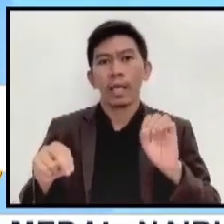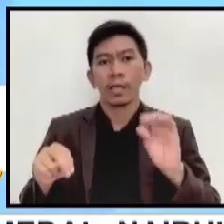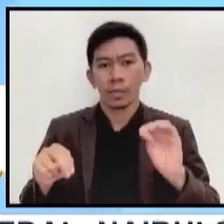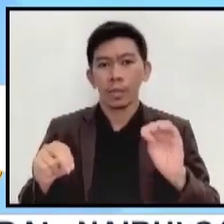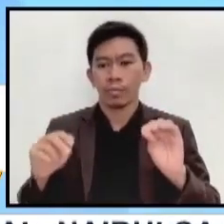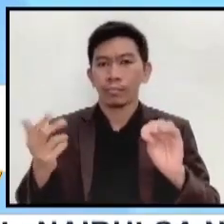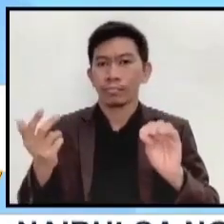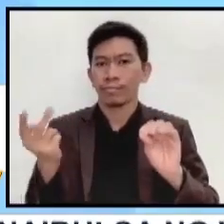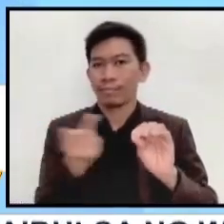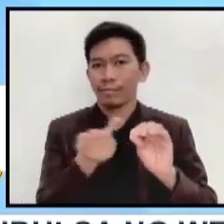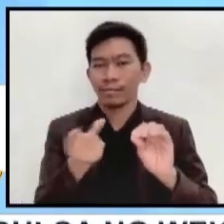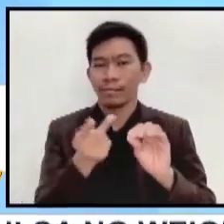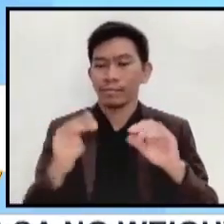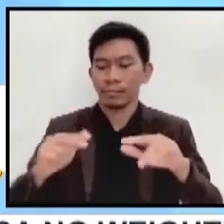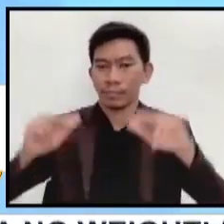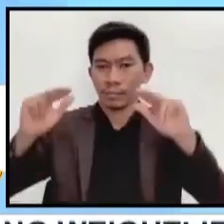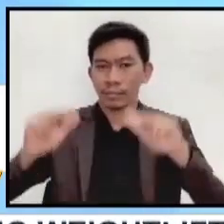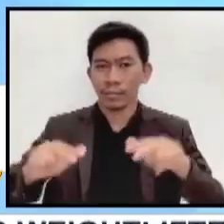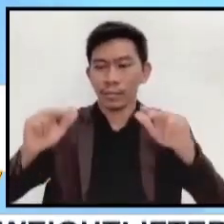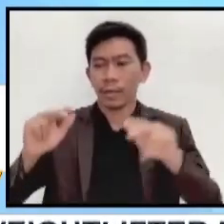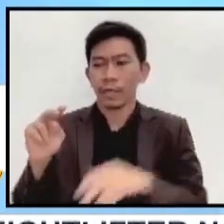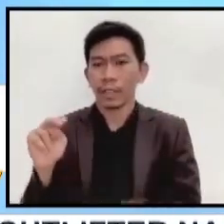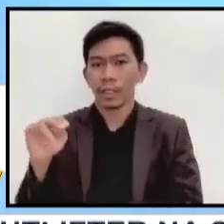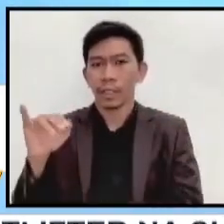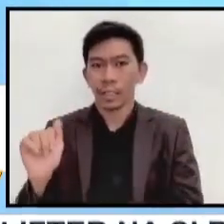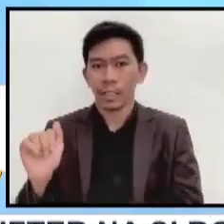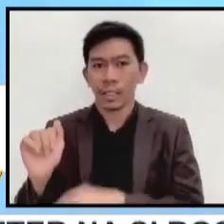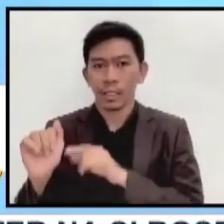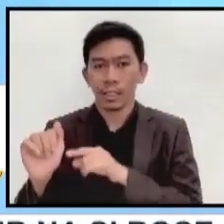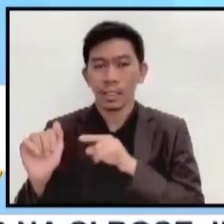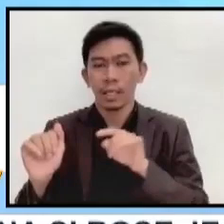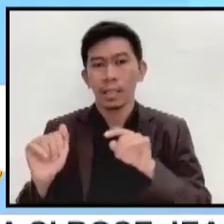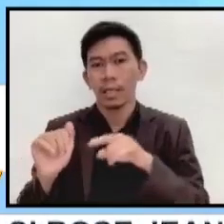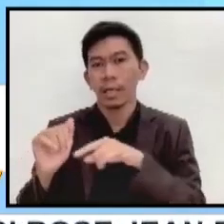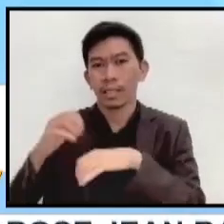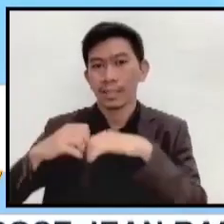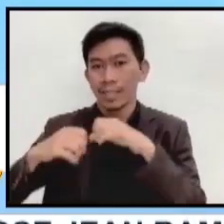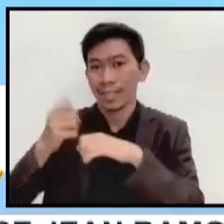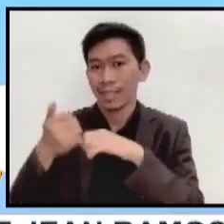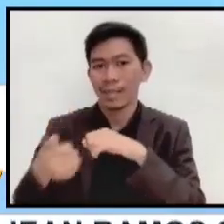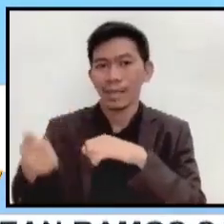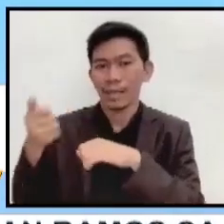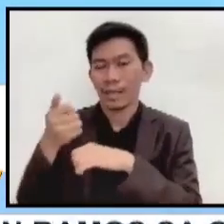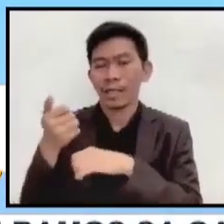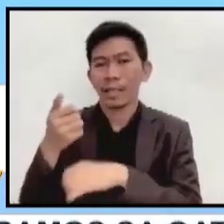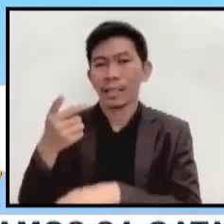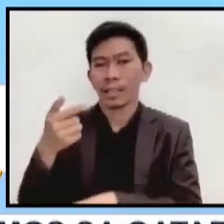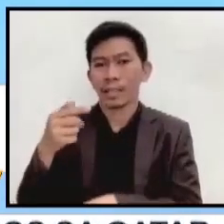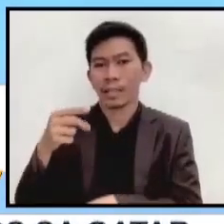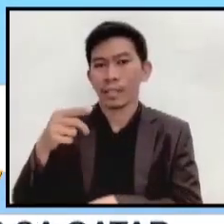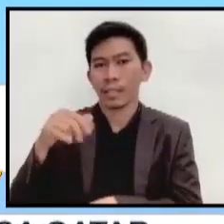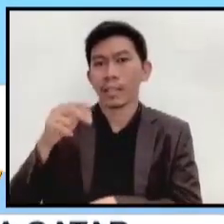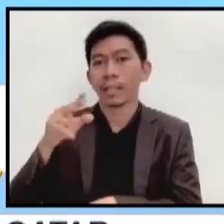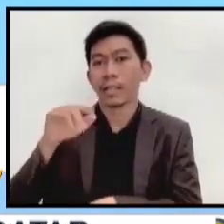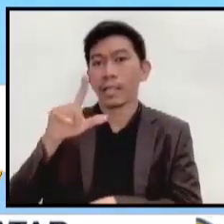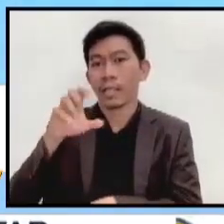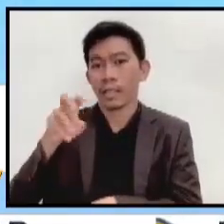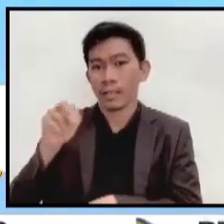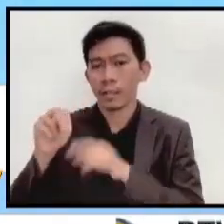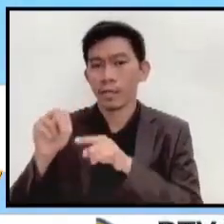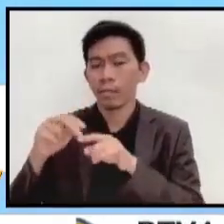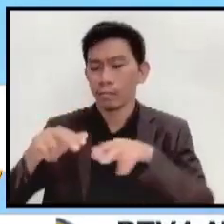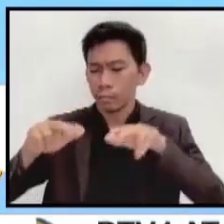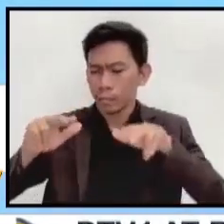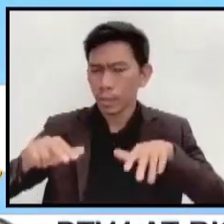ng mga kinatawan ng NIA sa paunguna ni Engineer Eduardo Eddie Guillen. Ang kasunduan ito ay simbolo ng pagtamo sa water